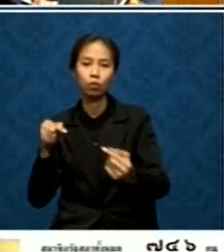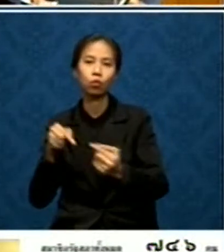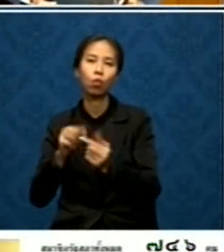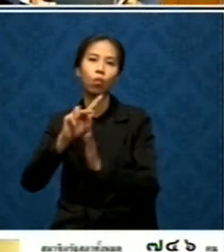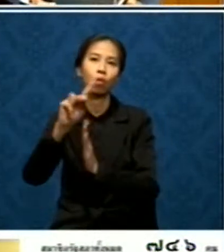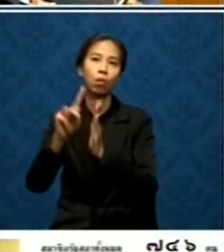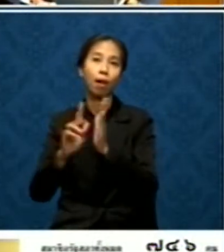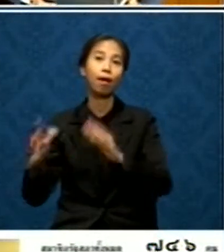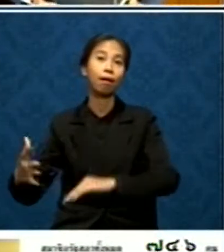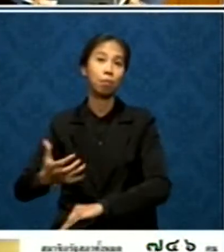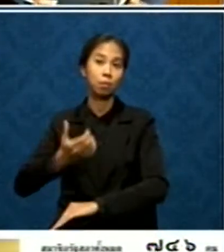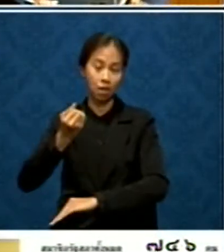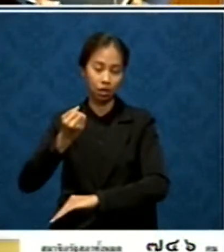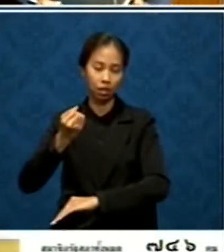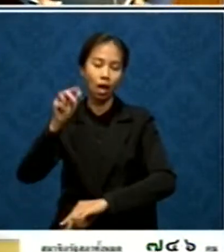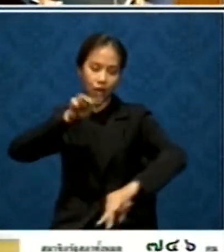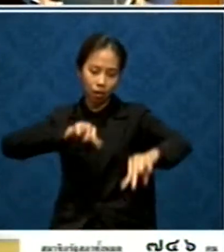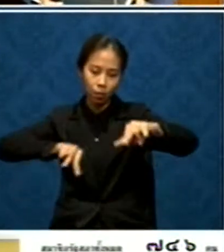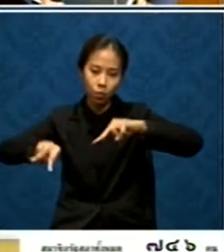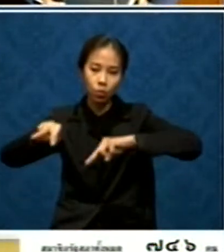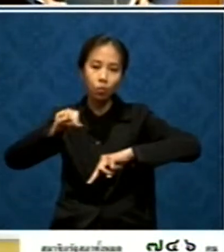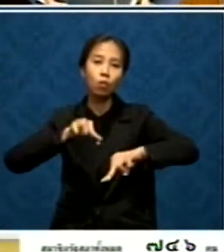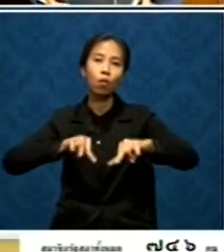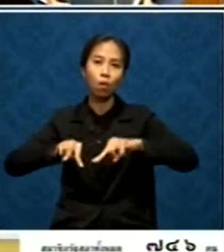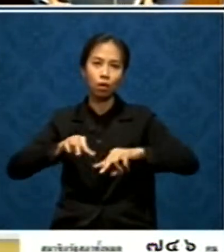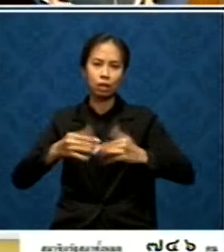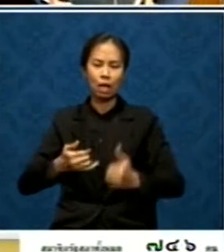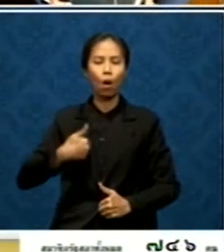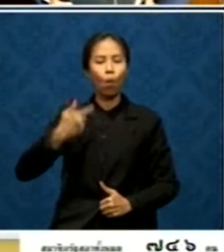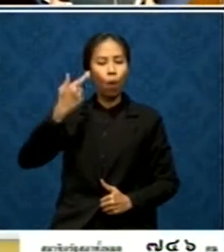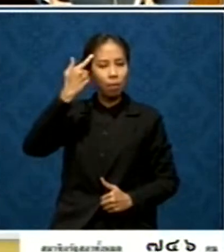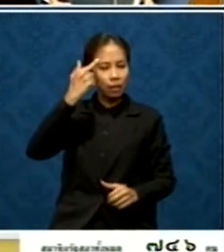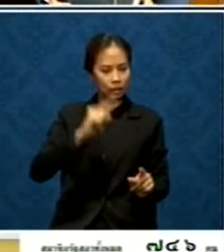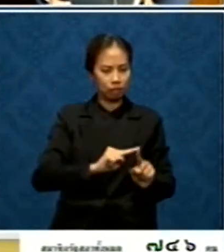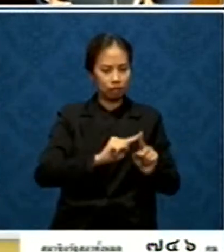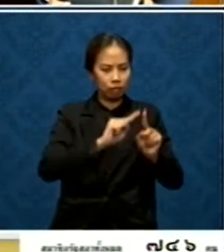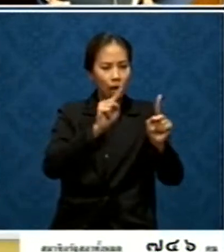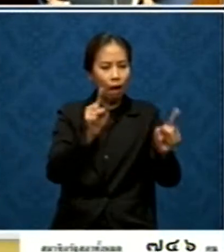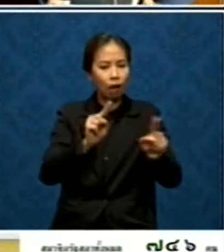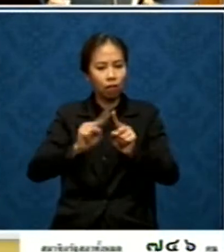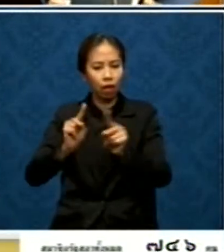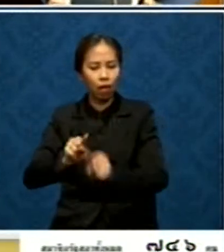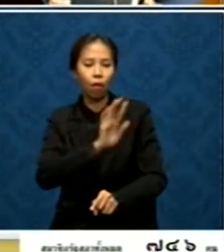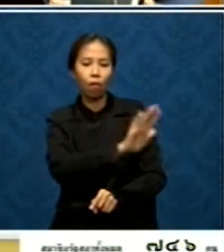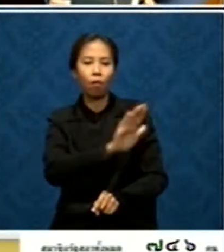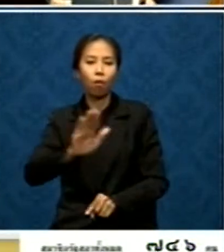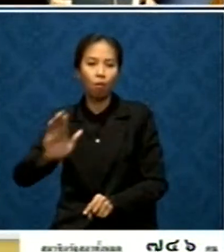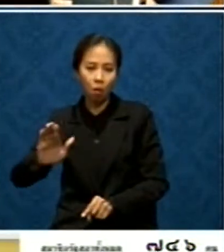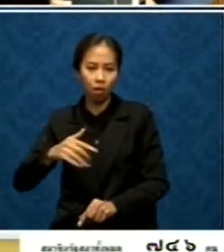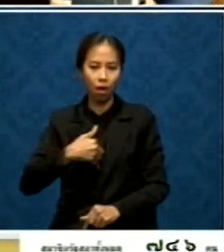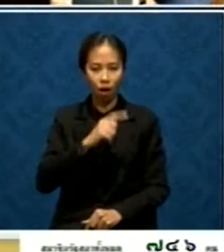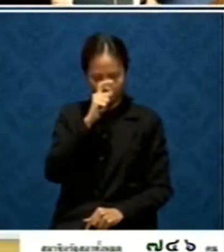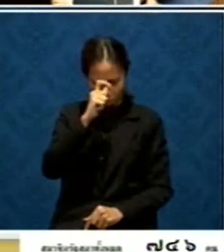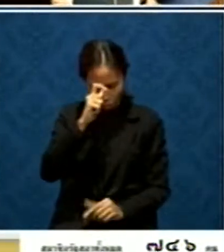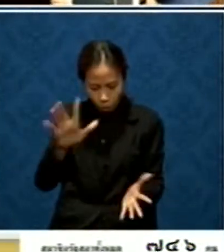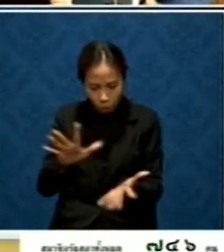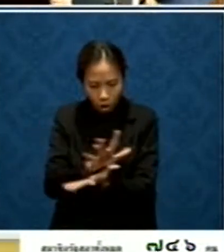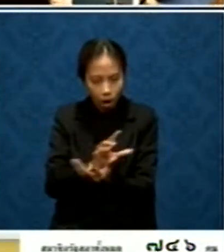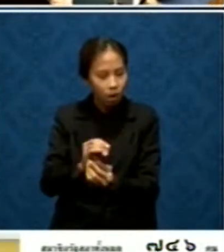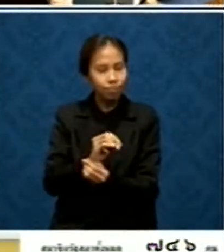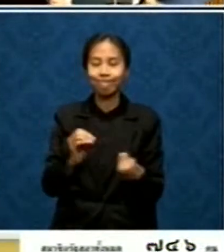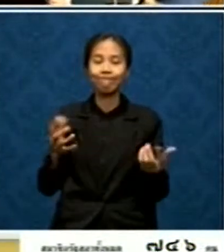องและการปกครองซึ่งมีความเห็นต่างการแบ่งแยกทางความคิดการไม่เคารพอัตลักษณ์และวัฒนธรรมที่หลากหล